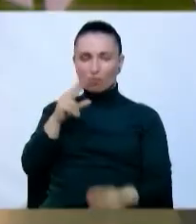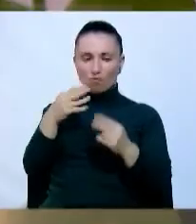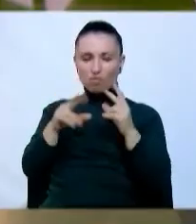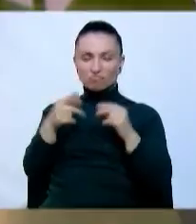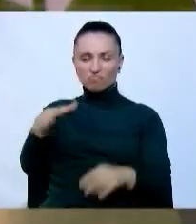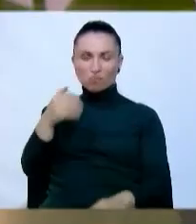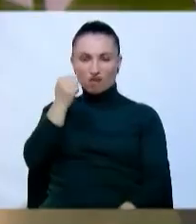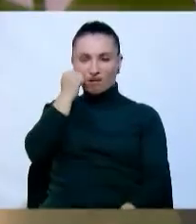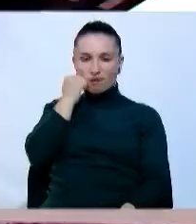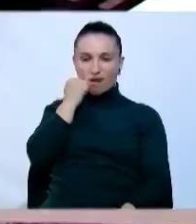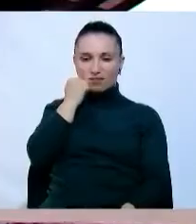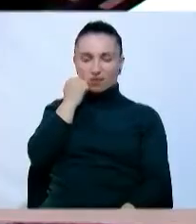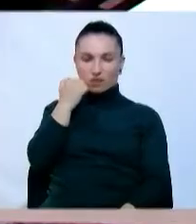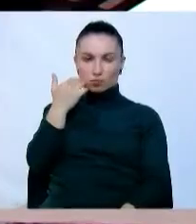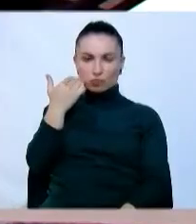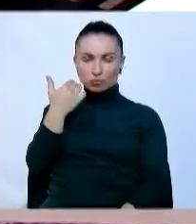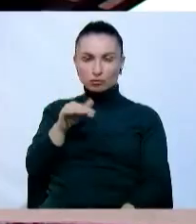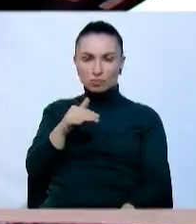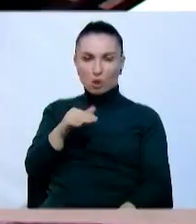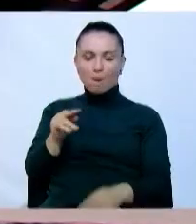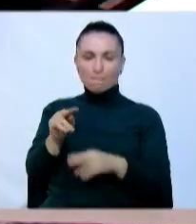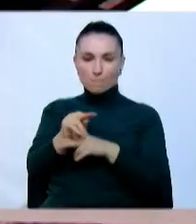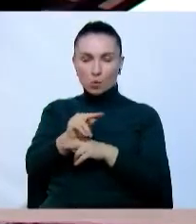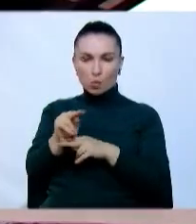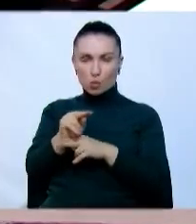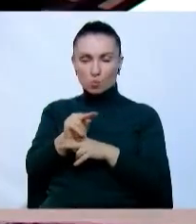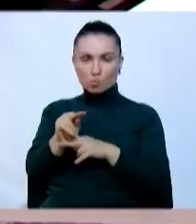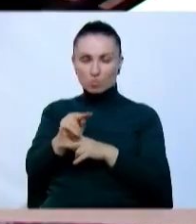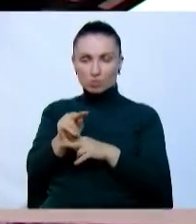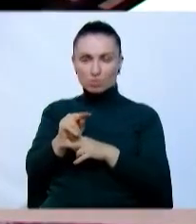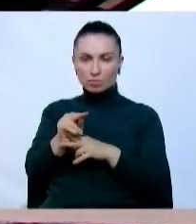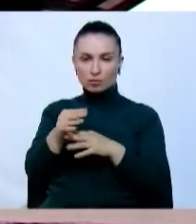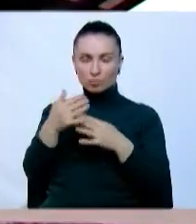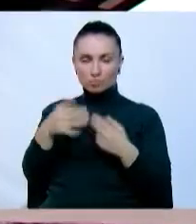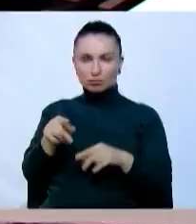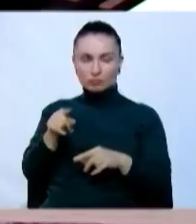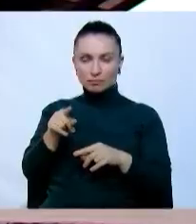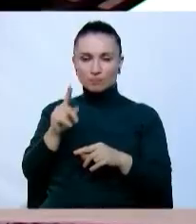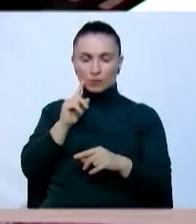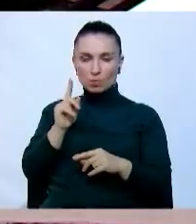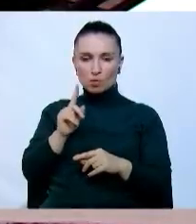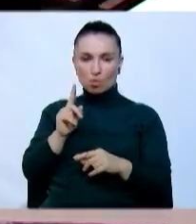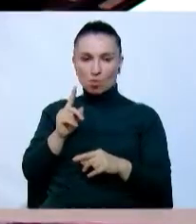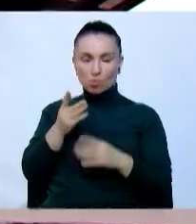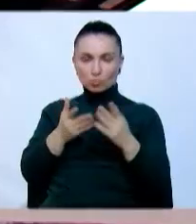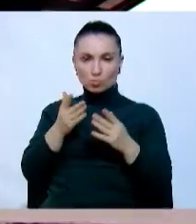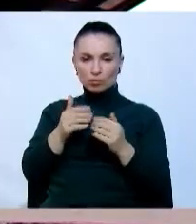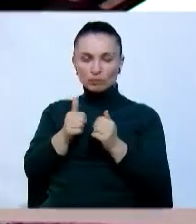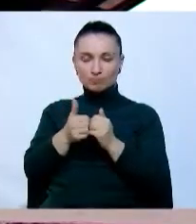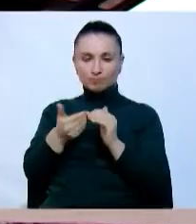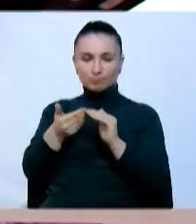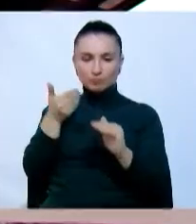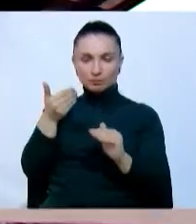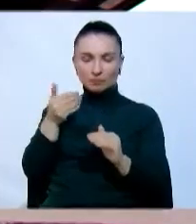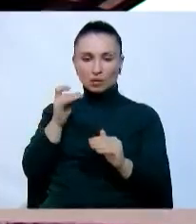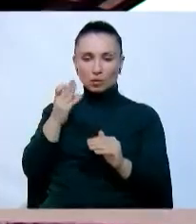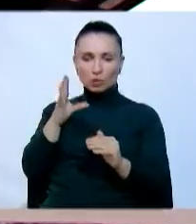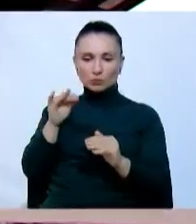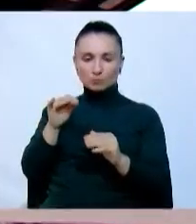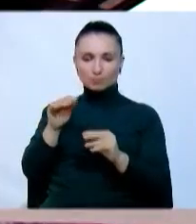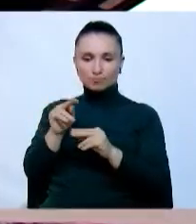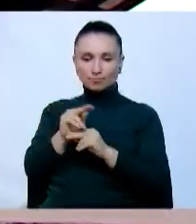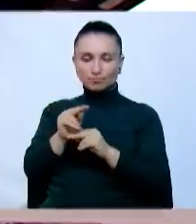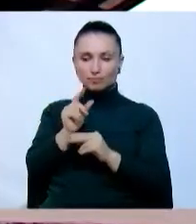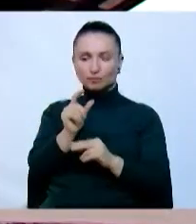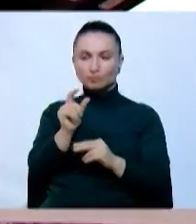თვალად და კუნალობაც, კერატოკონუსის კუნალობაც ამას მოიცავს, რომ თუ ნაადრევ სტადიაშია კერატოკონუსი, რამოდენიმე სტადია